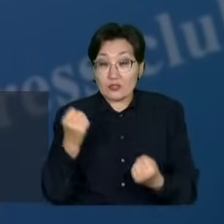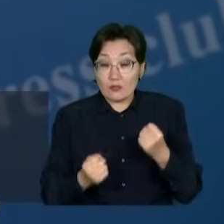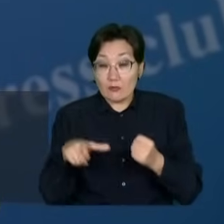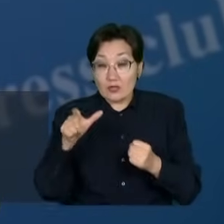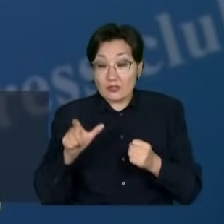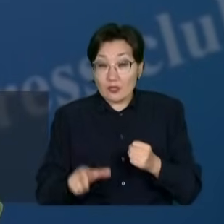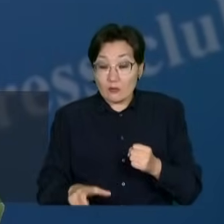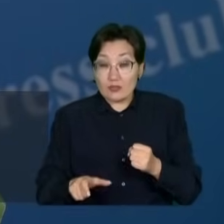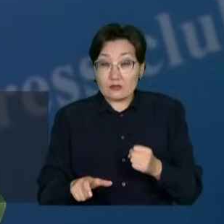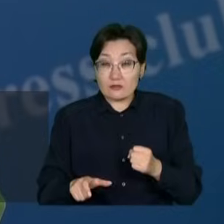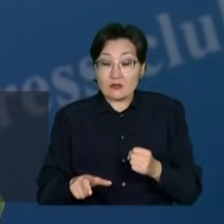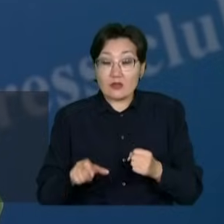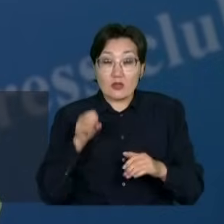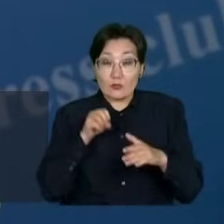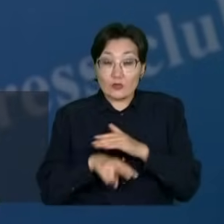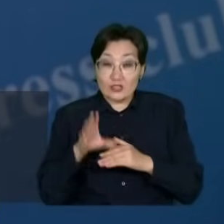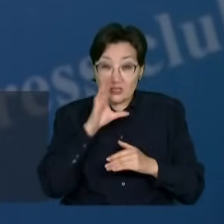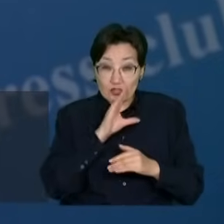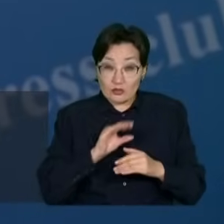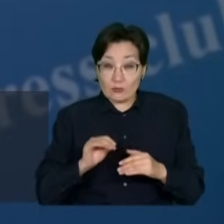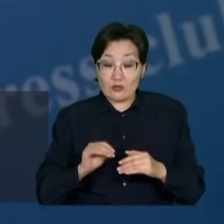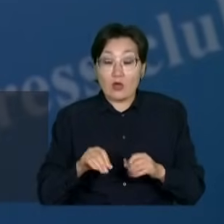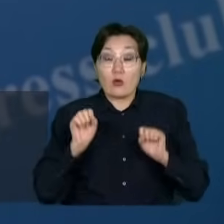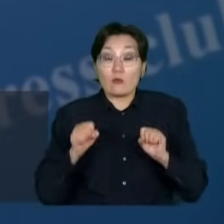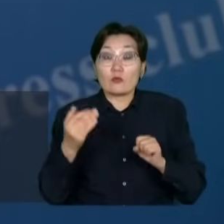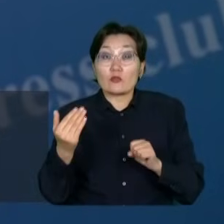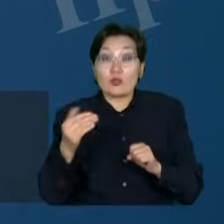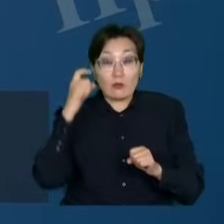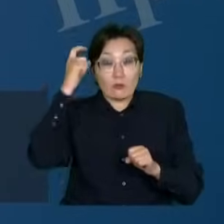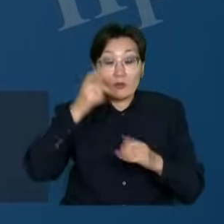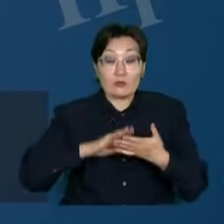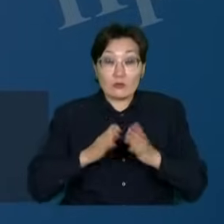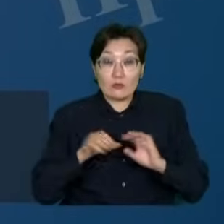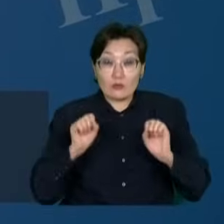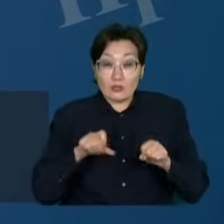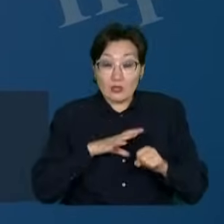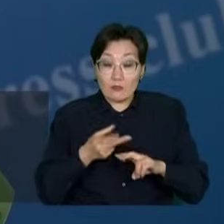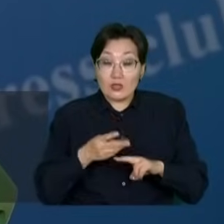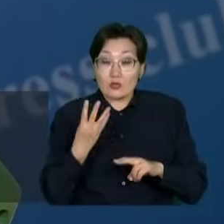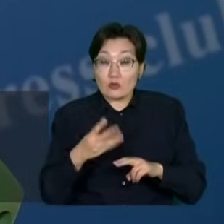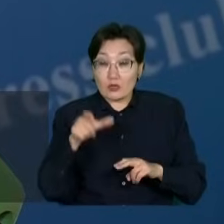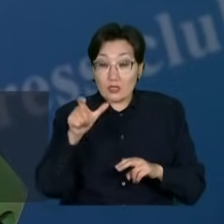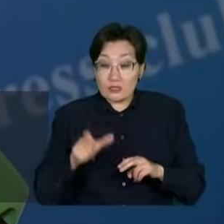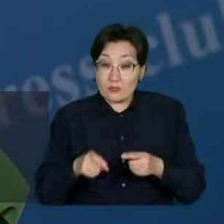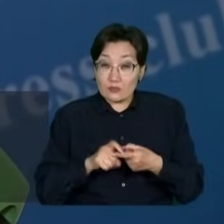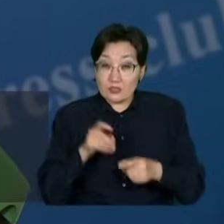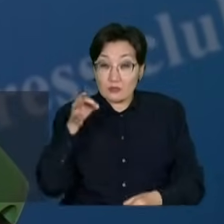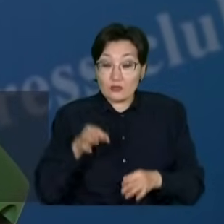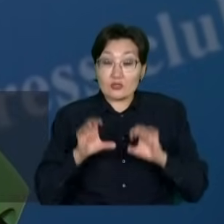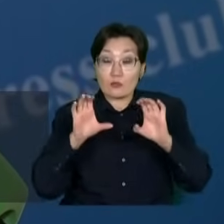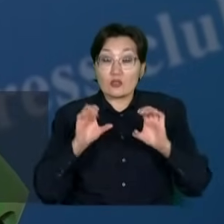тізгіндеген азамат жоқ болып бойтасылап кетті. Мүмкін ол да мас күйінде болған болар. Бұл төрт азаматқа қатысты қылмыстық